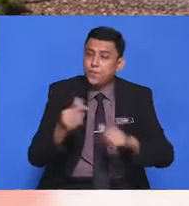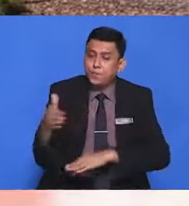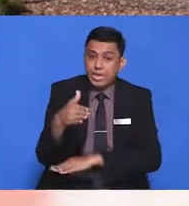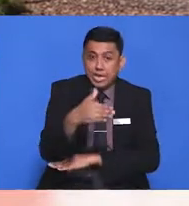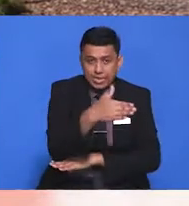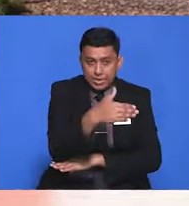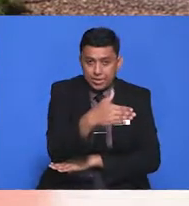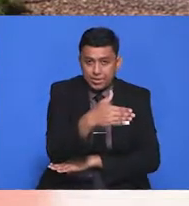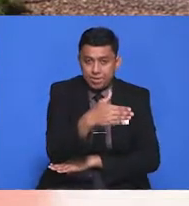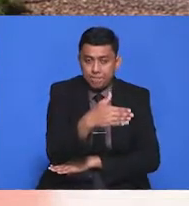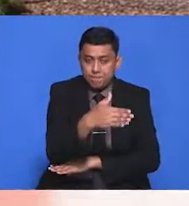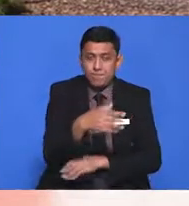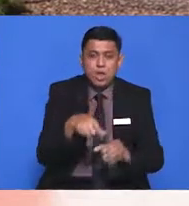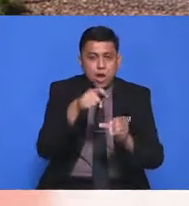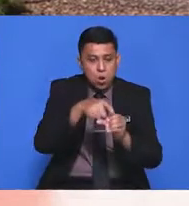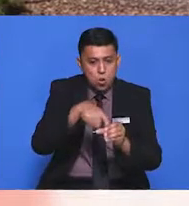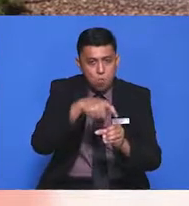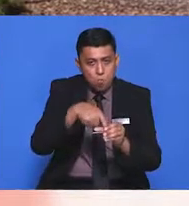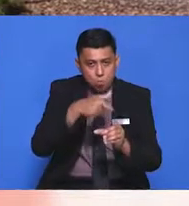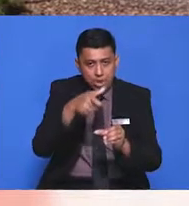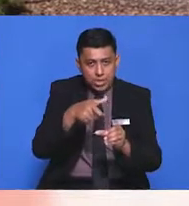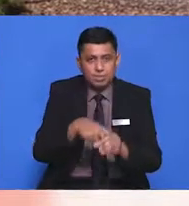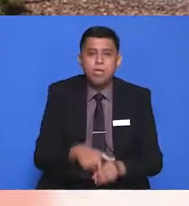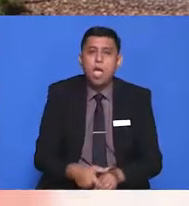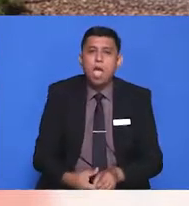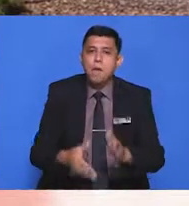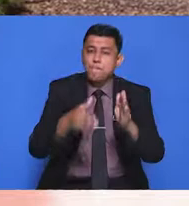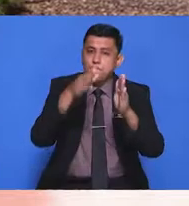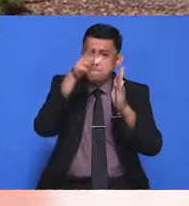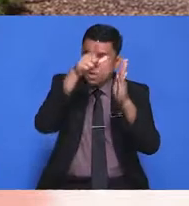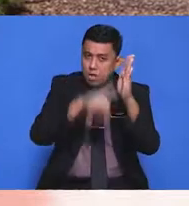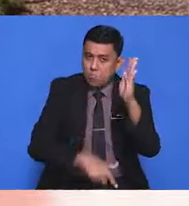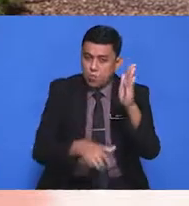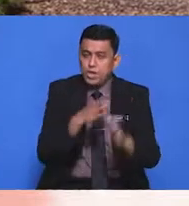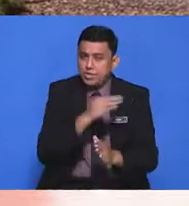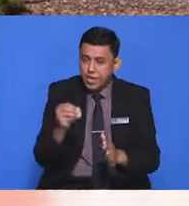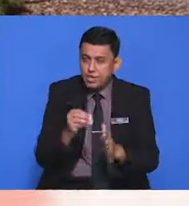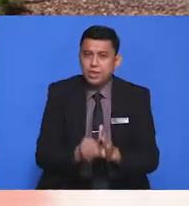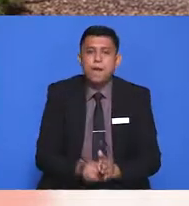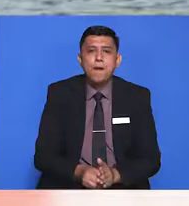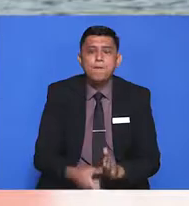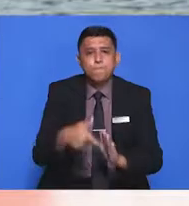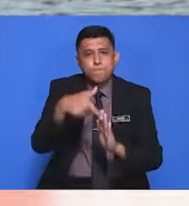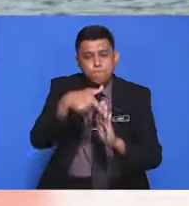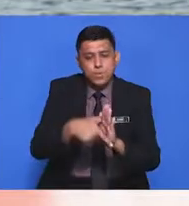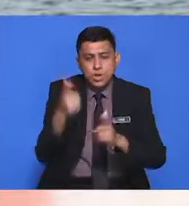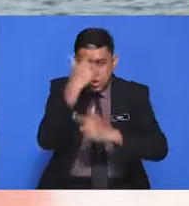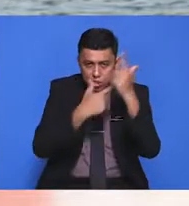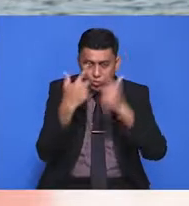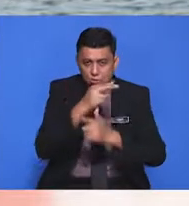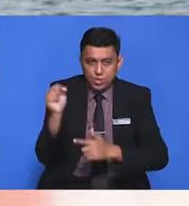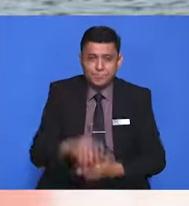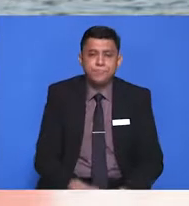perikanan, perlombongan, pelabuhan dan pelancongan. Sebagai contoh,